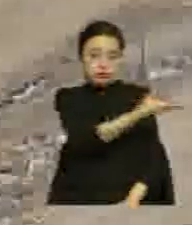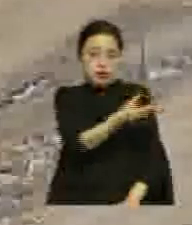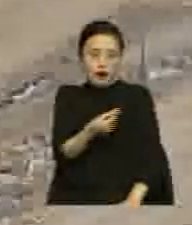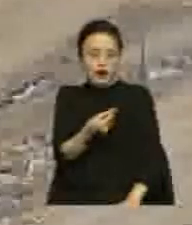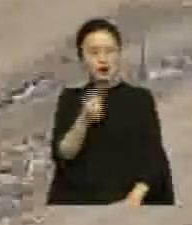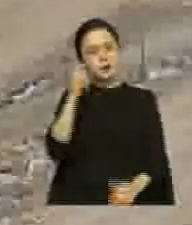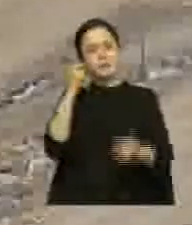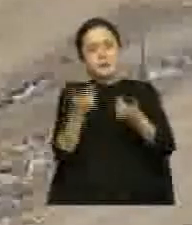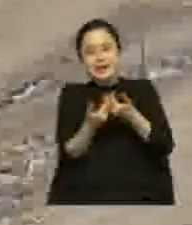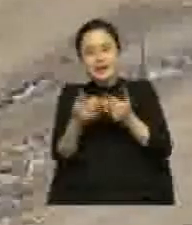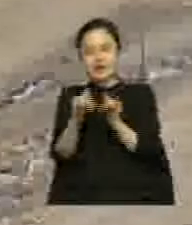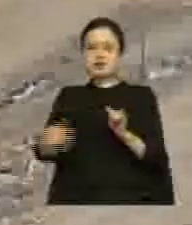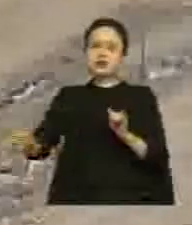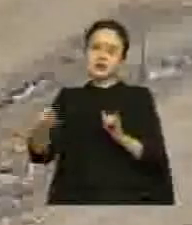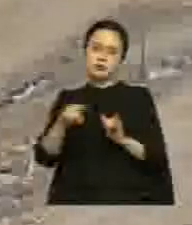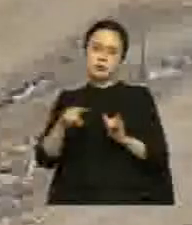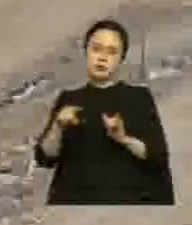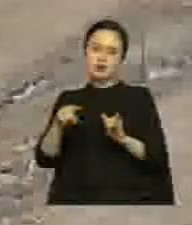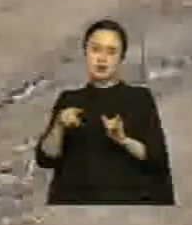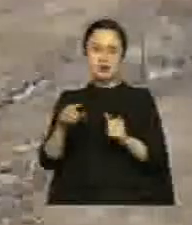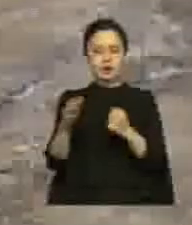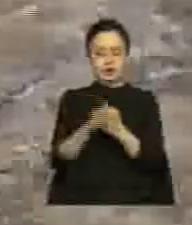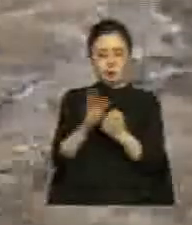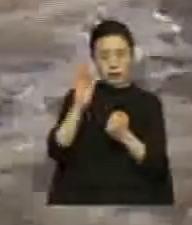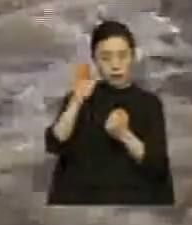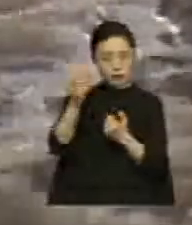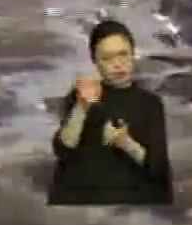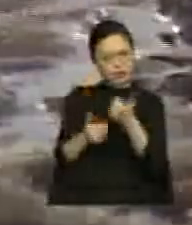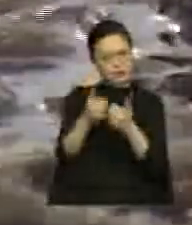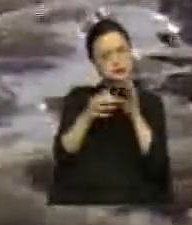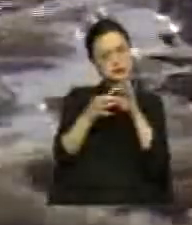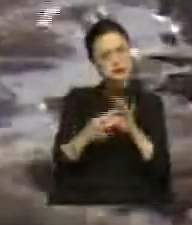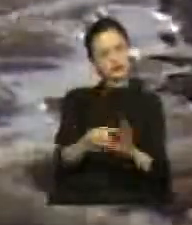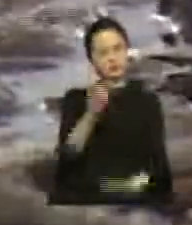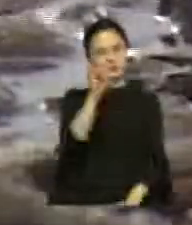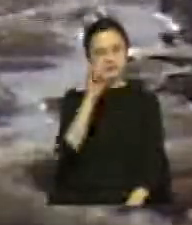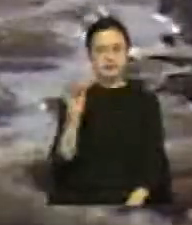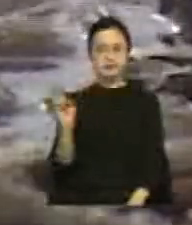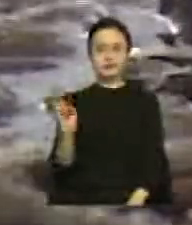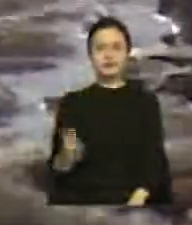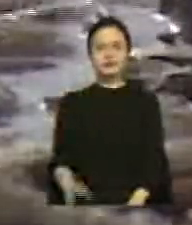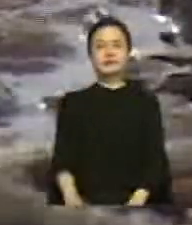당분간 갈등은 계속될 것으로 보입니다. 딜라이브 서울 경기 케이블TV 태윤영입니다.